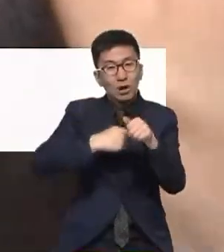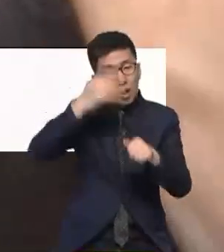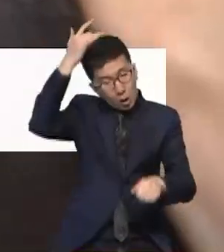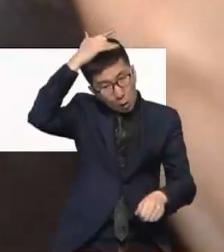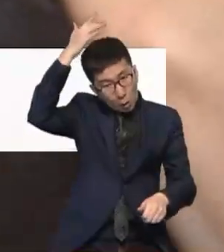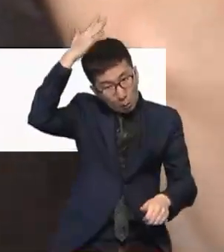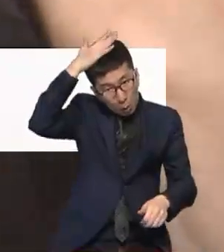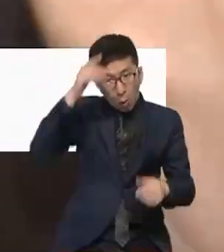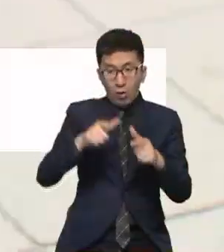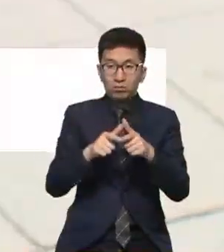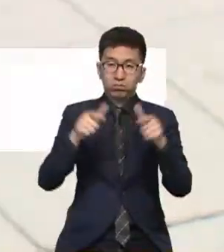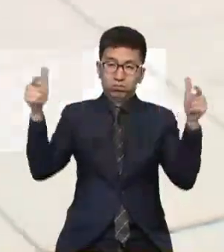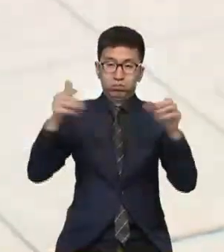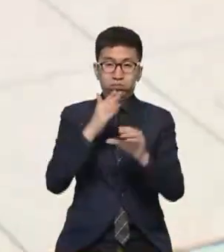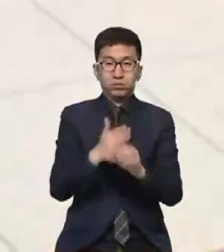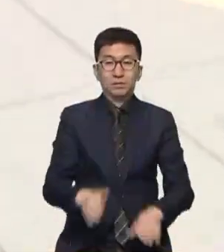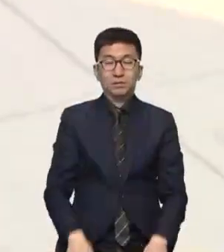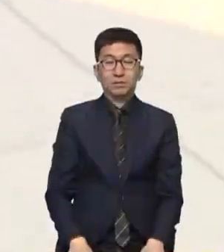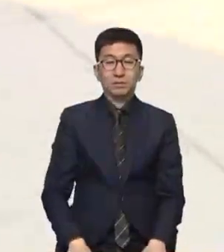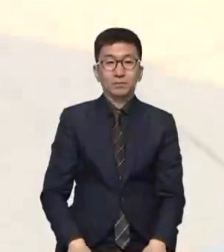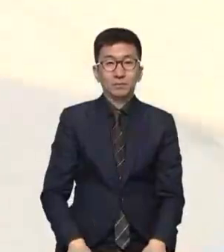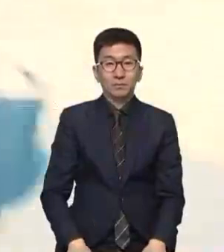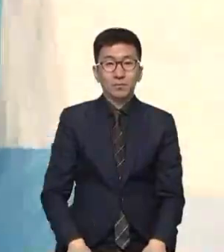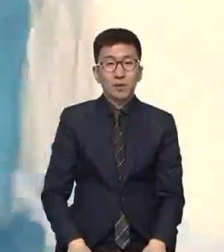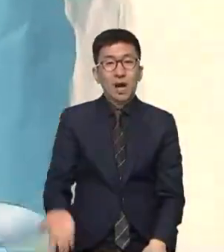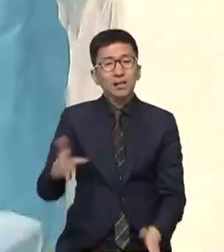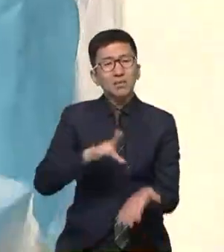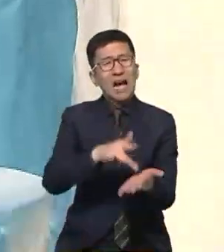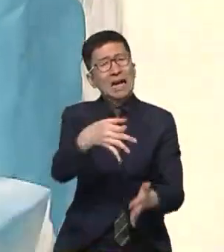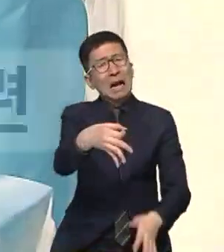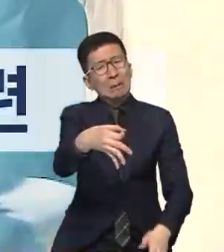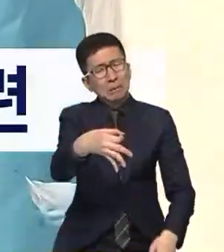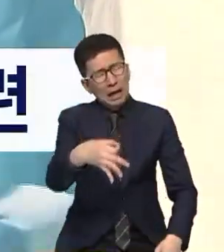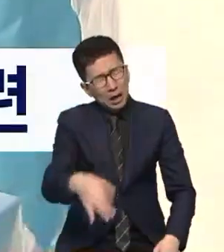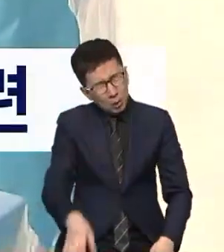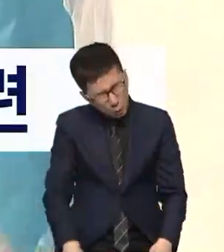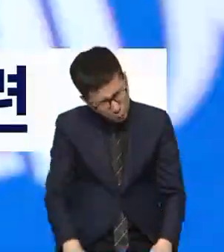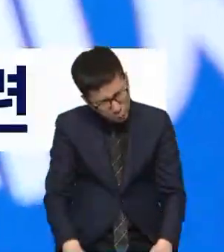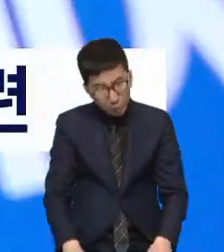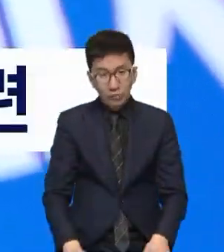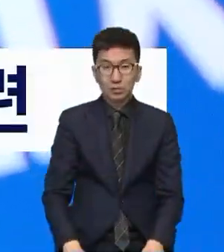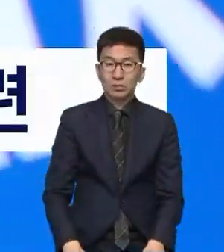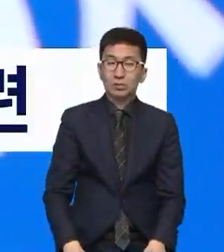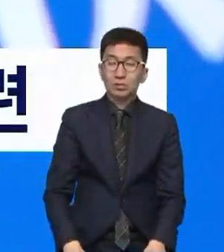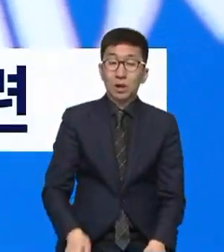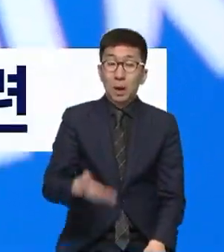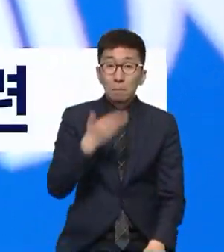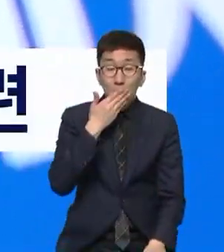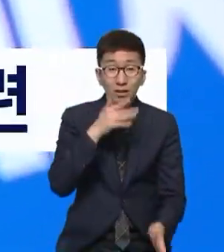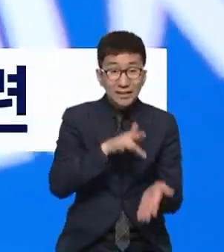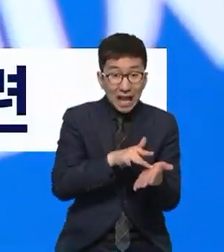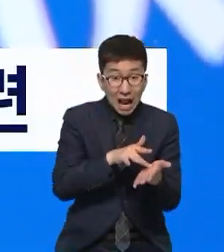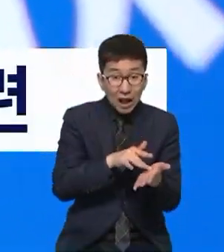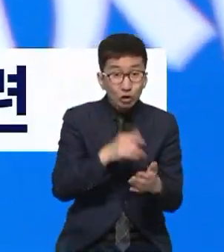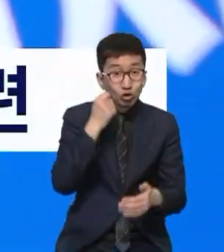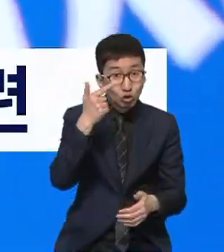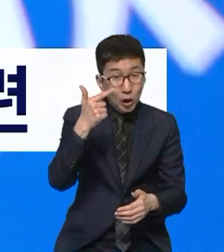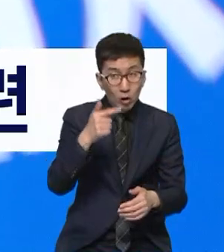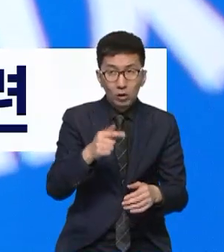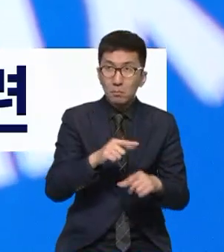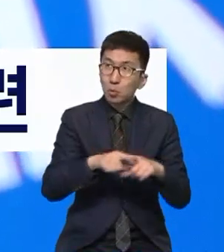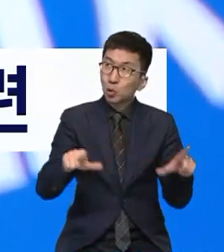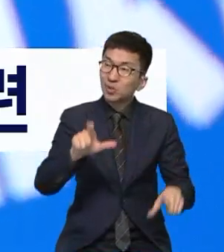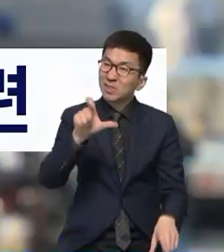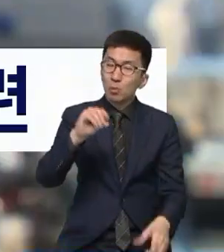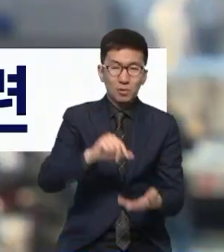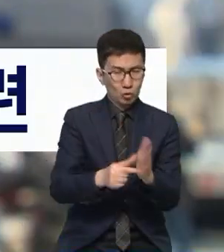원인 때문에. 문제는 만만치 않게 들어가는 치료비입니다. 먹는 약의 경우 6개월치가 많게는 15만 원이나